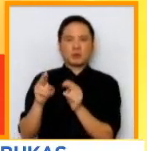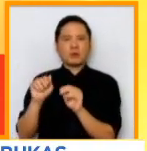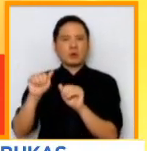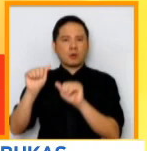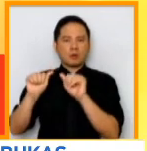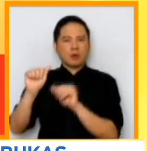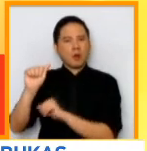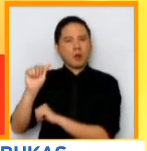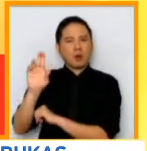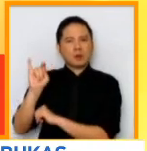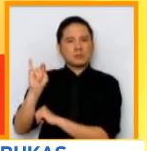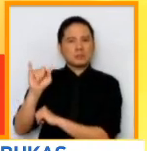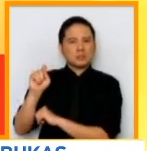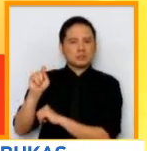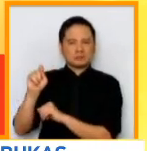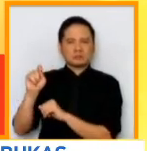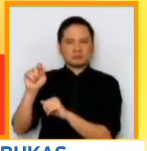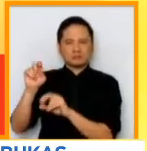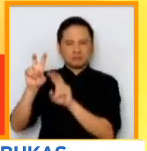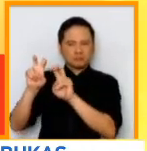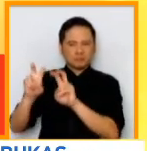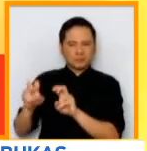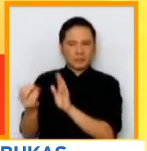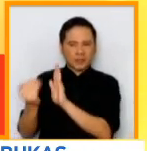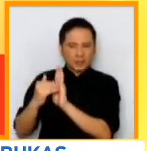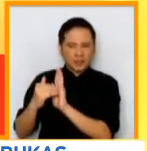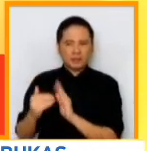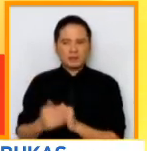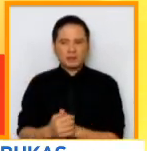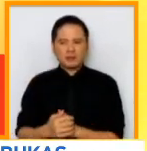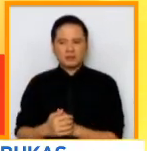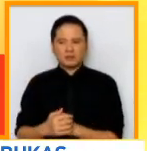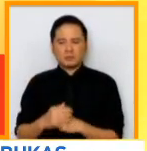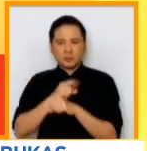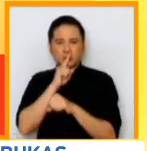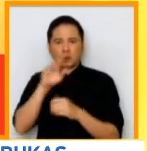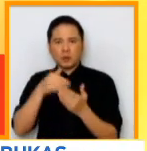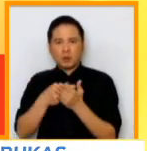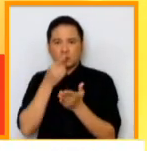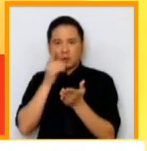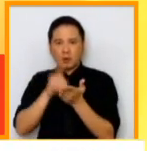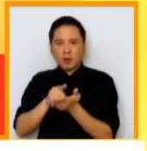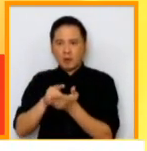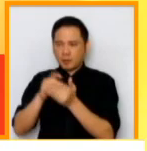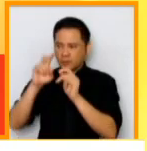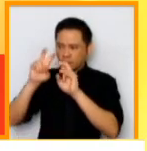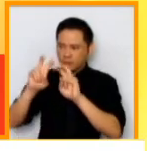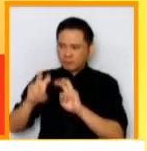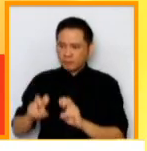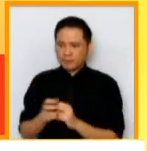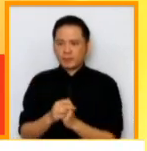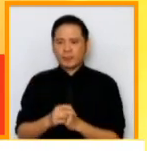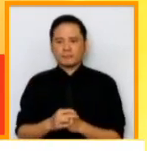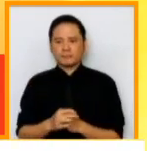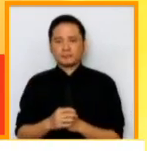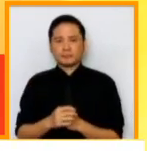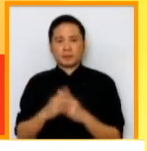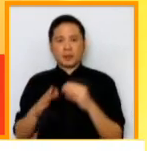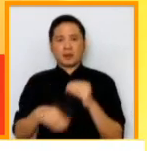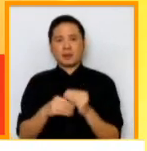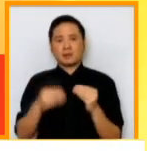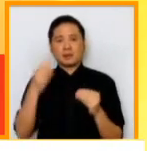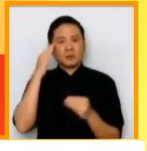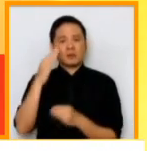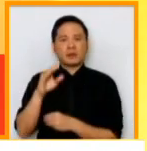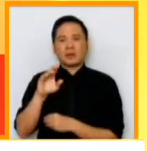isasagawa natin para suriin uli nila yung mga dokumento. Dagdag ko lang, ano, yung sa sanitary napkins. Of course, kailangan